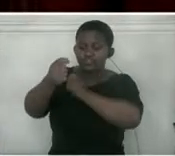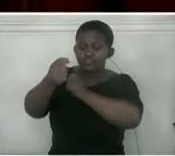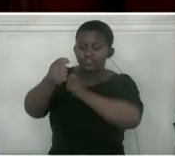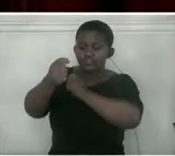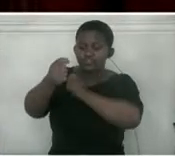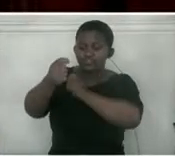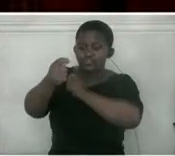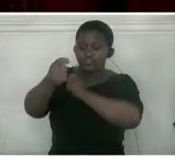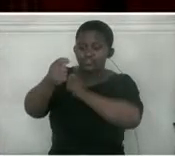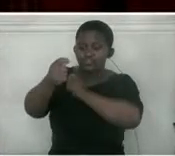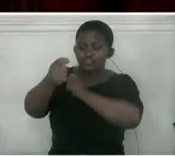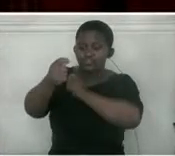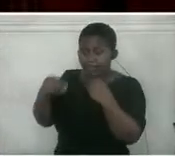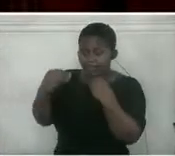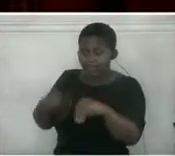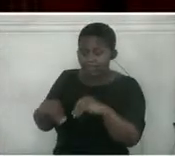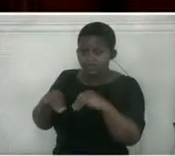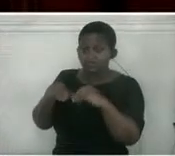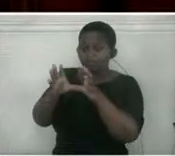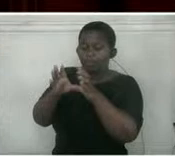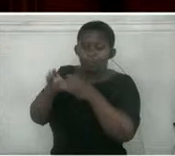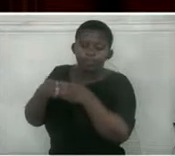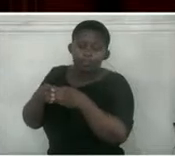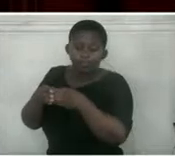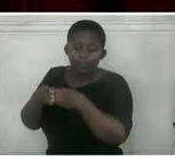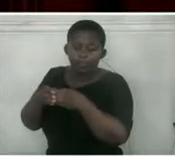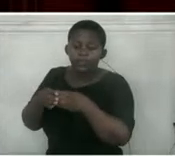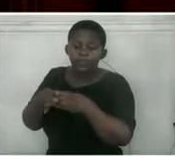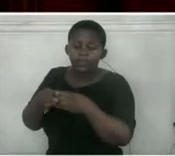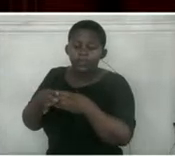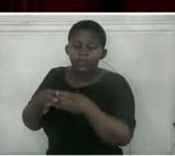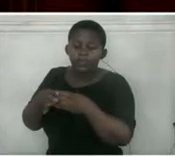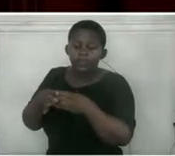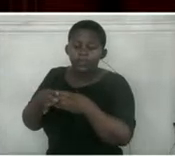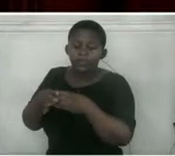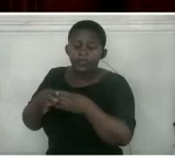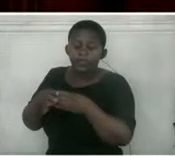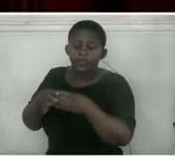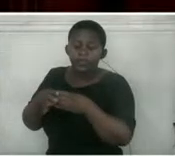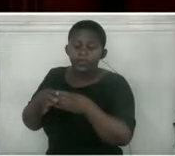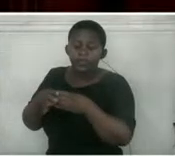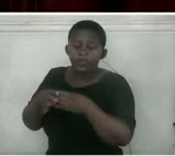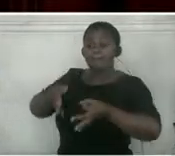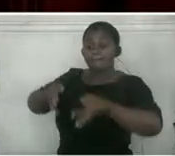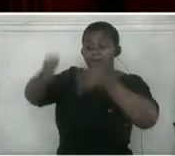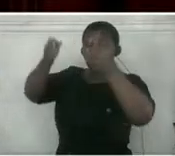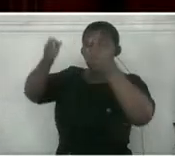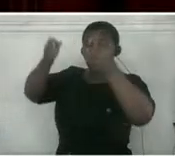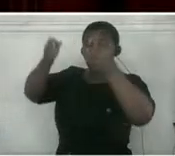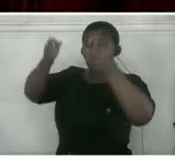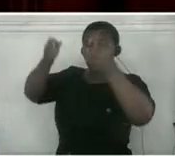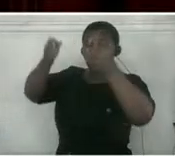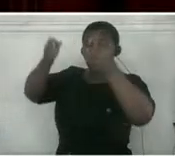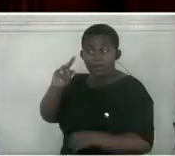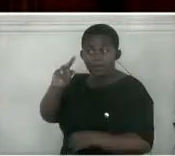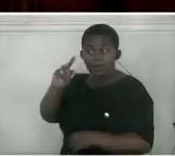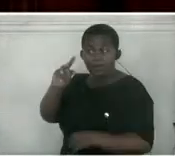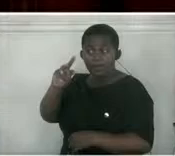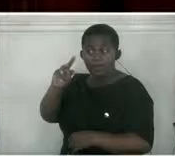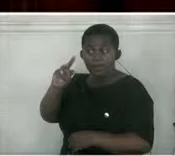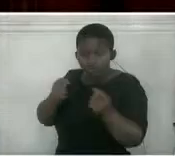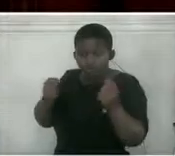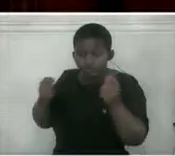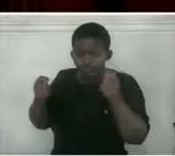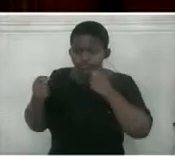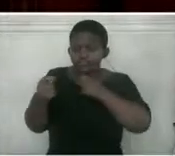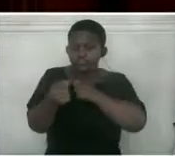for osomabhizinisi abancane. Yingakho ibhilidi lakwaMashu elethala